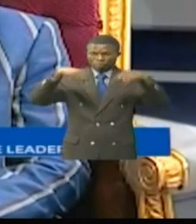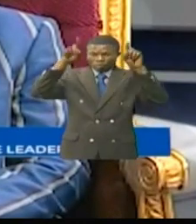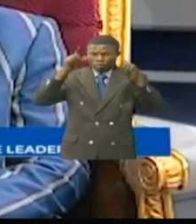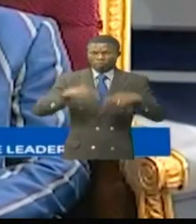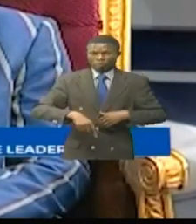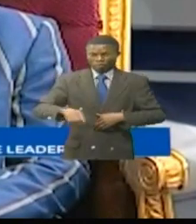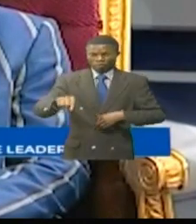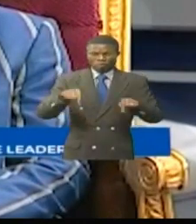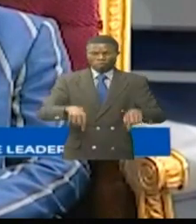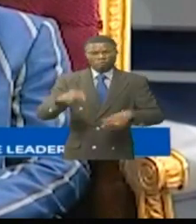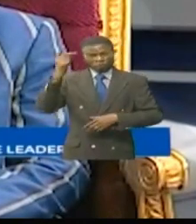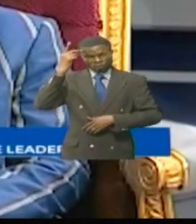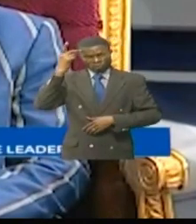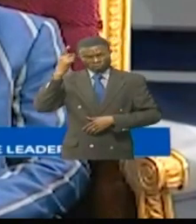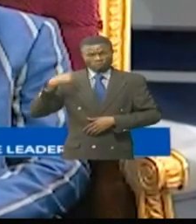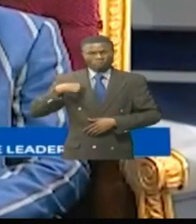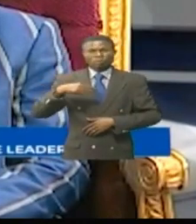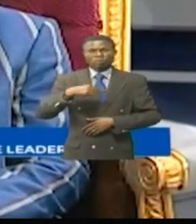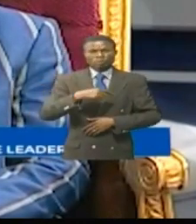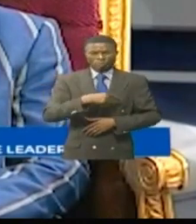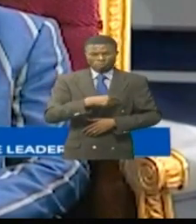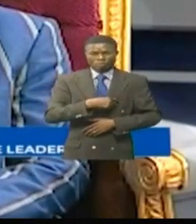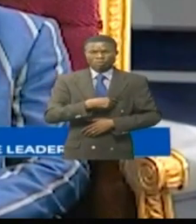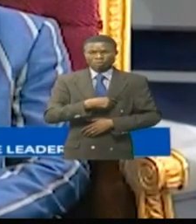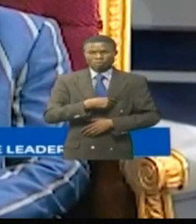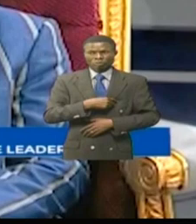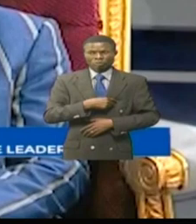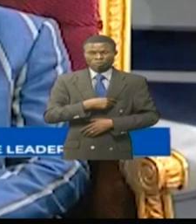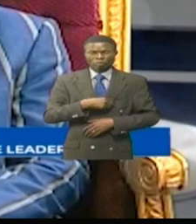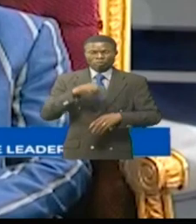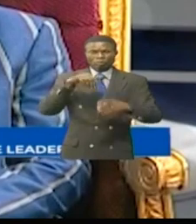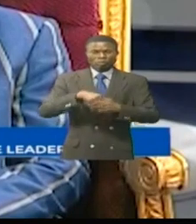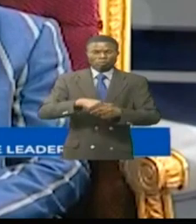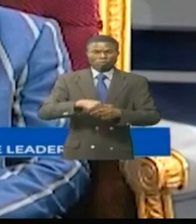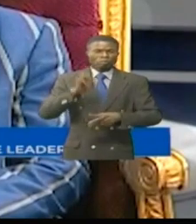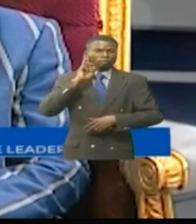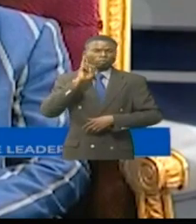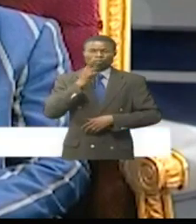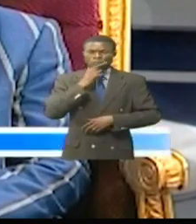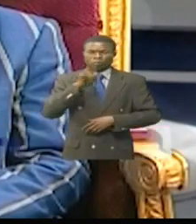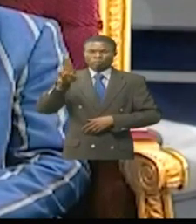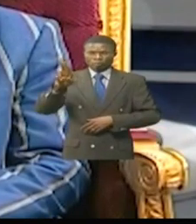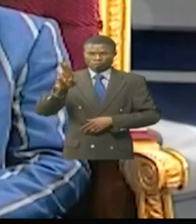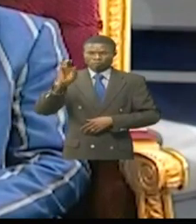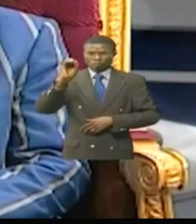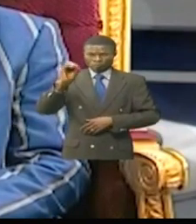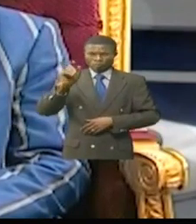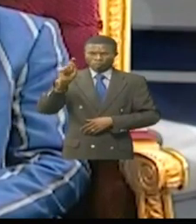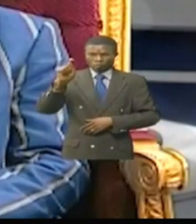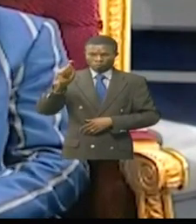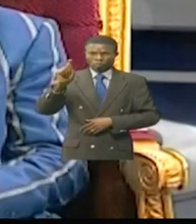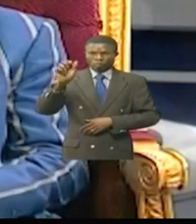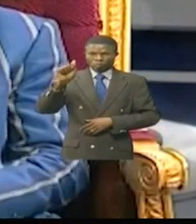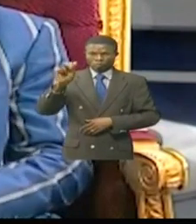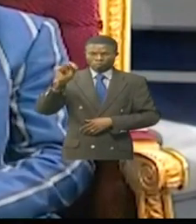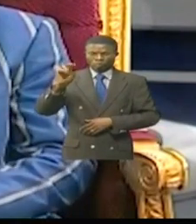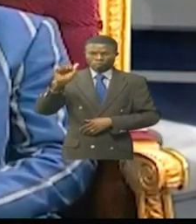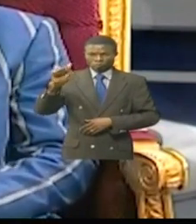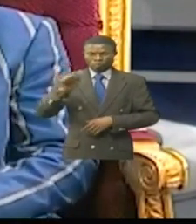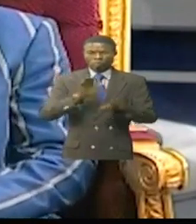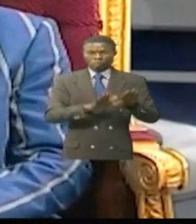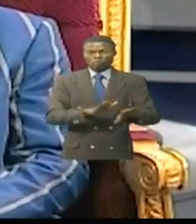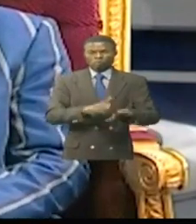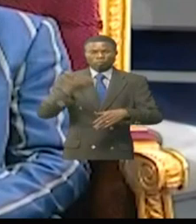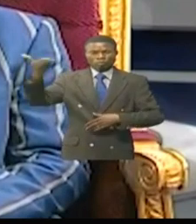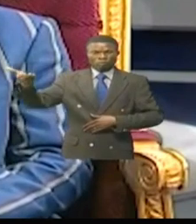À Kinshasa, nous serons Rotana Hotel, dans la salle le Capitole. Et là, nous attendons